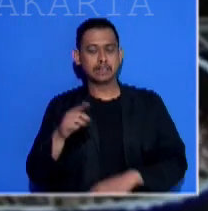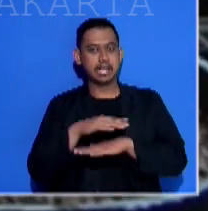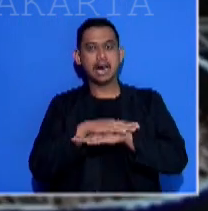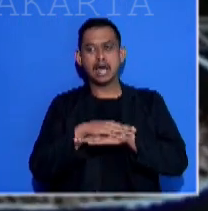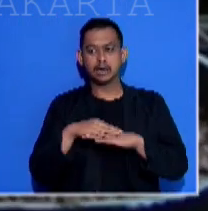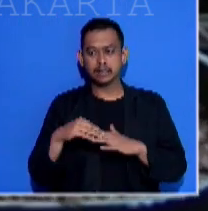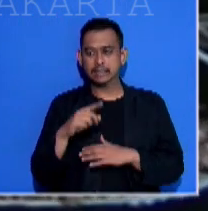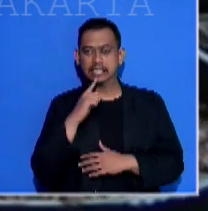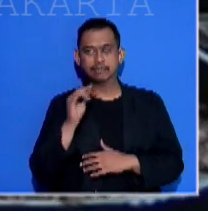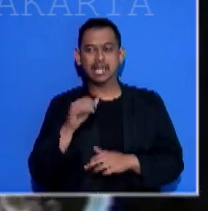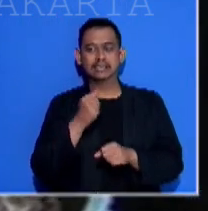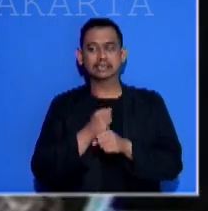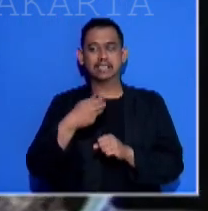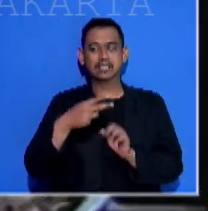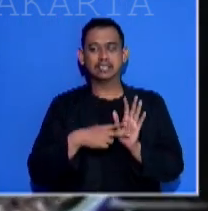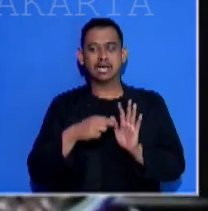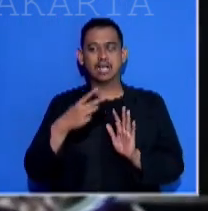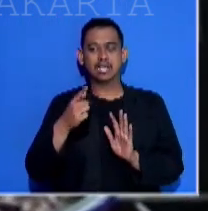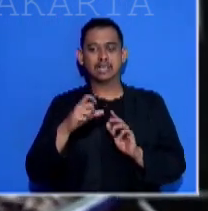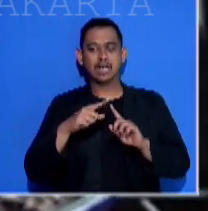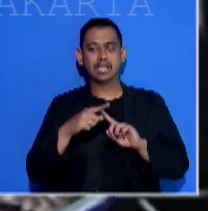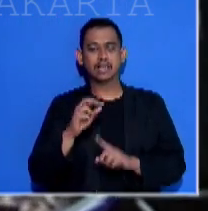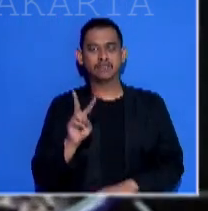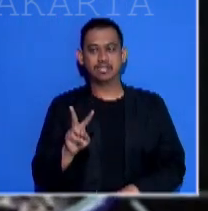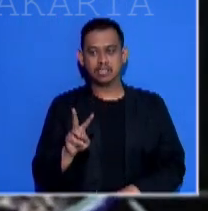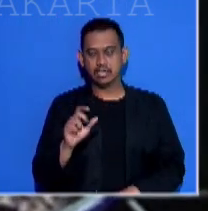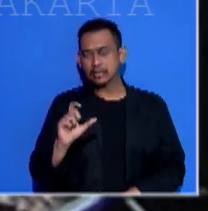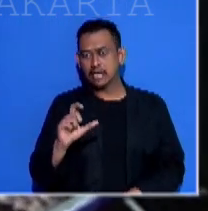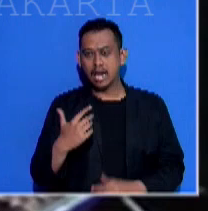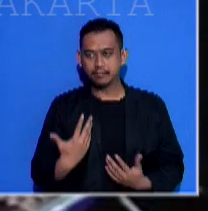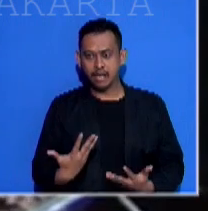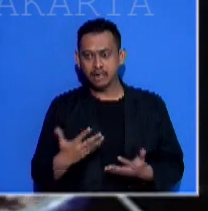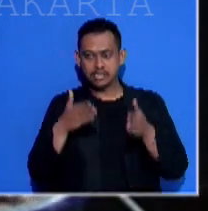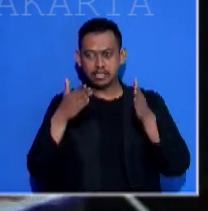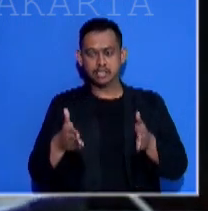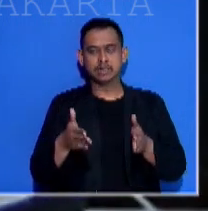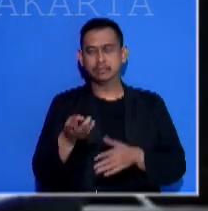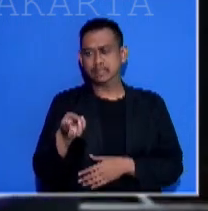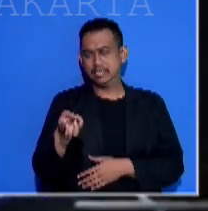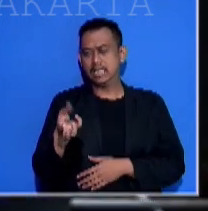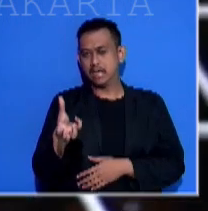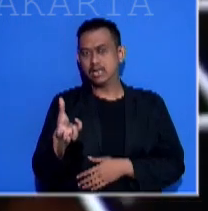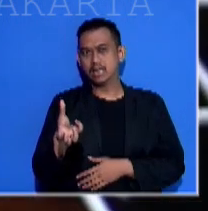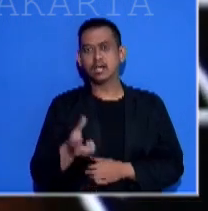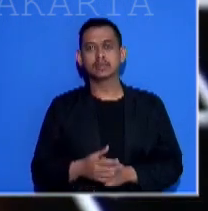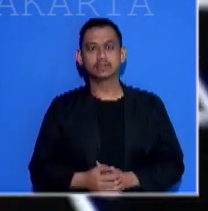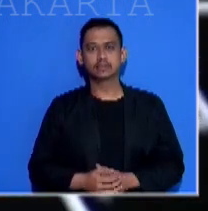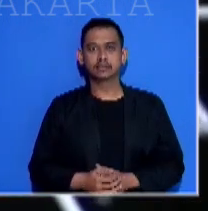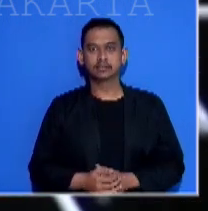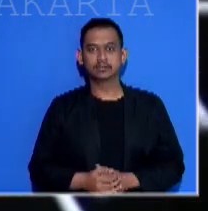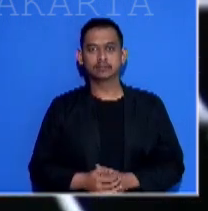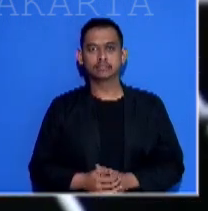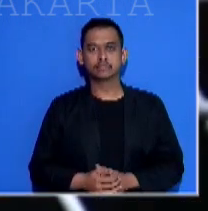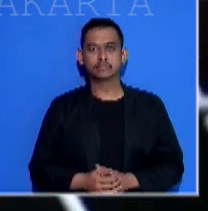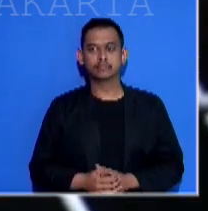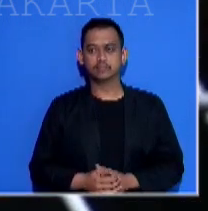generatif. Menggah media tanam cekap ngginakaken media ingkang prasaja. Sawetawis corong rima taneman ugi namung gampil. Ing